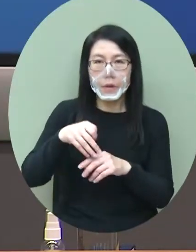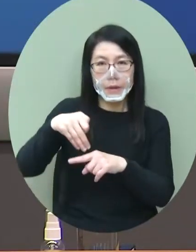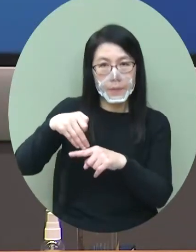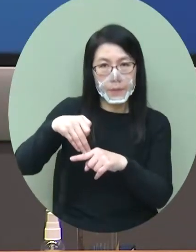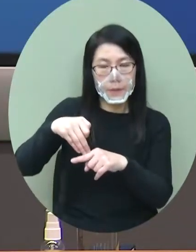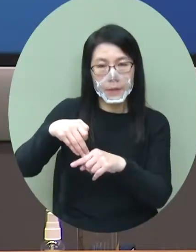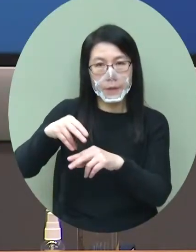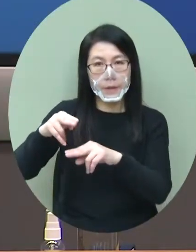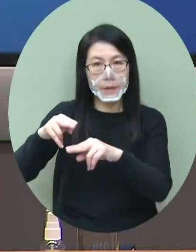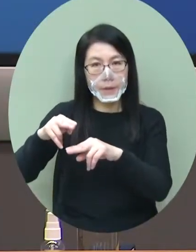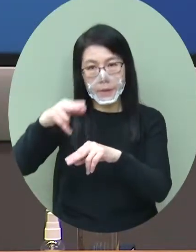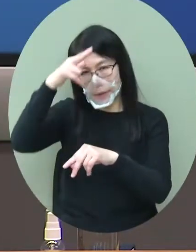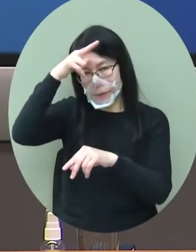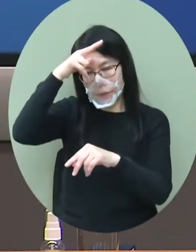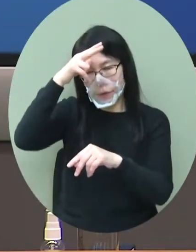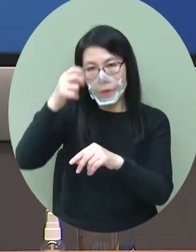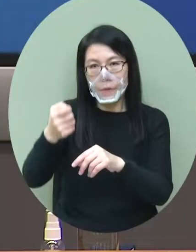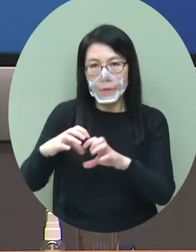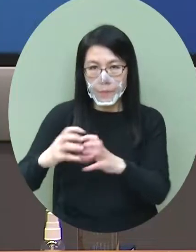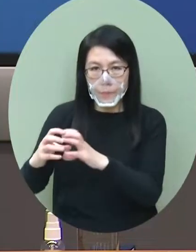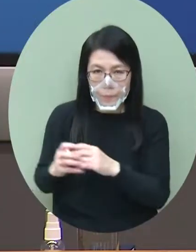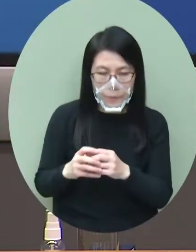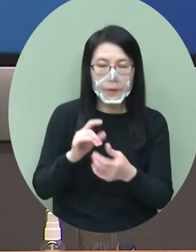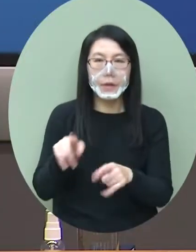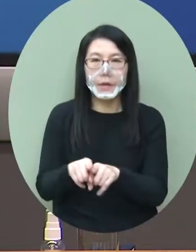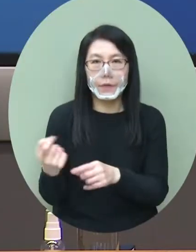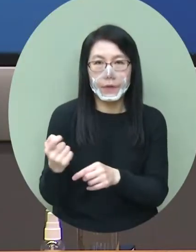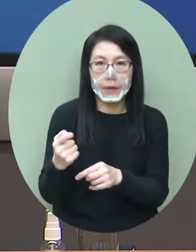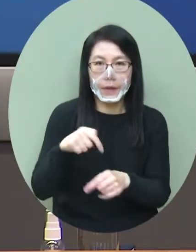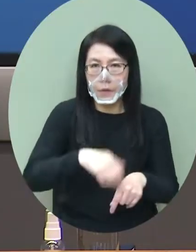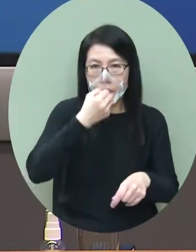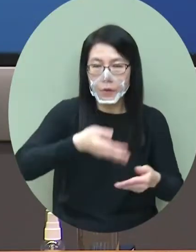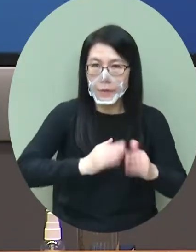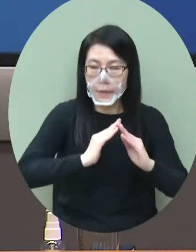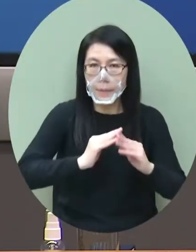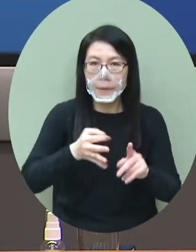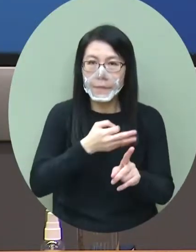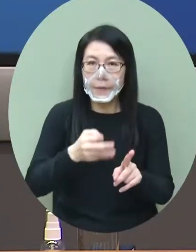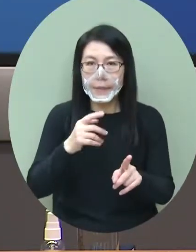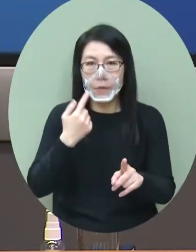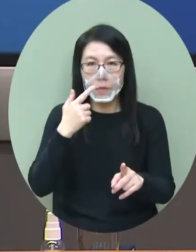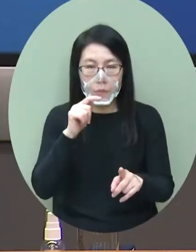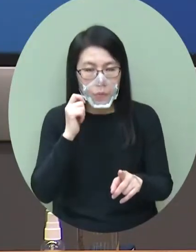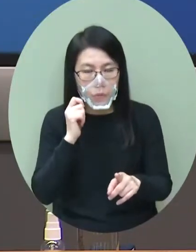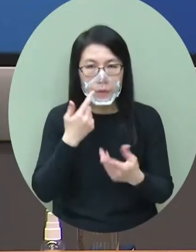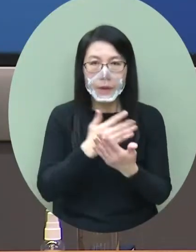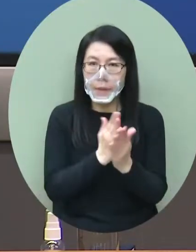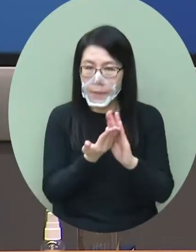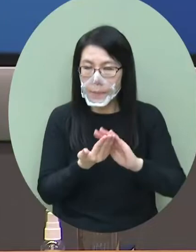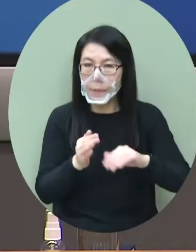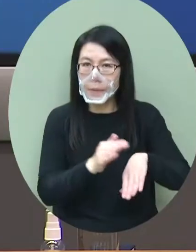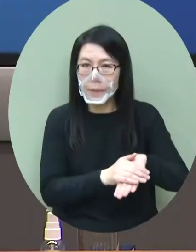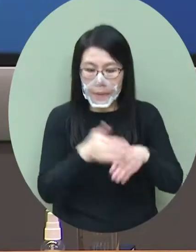和深圳市人民政府呢加快推进呢在香港设立非鲜活食品还有其他物